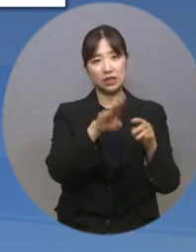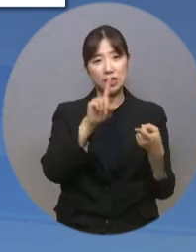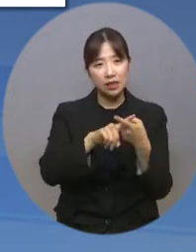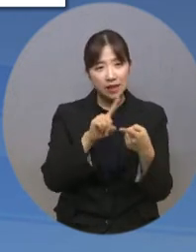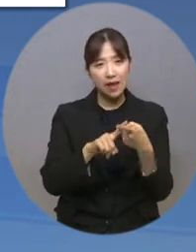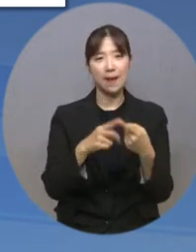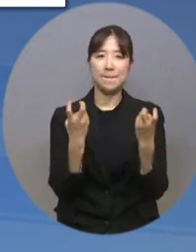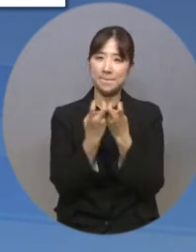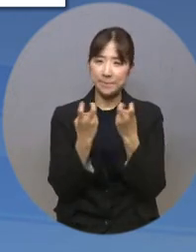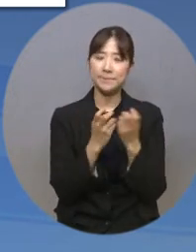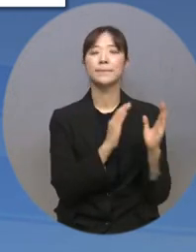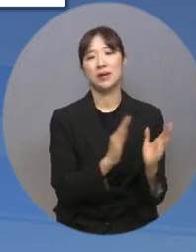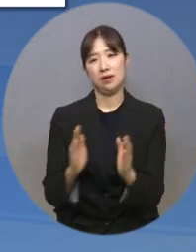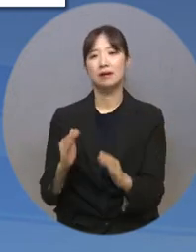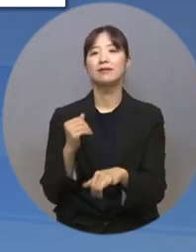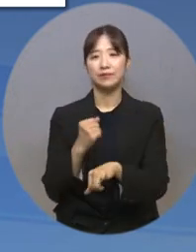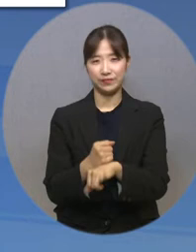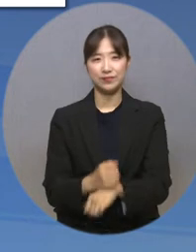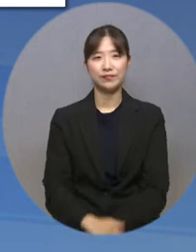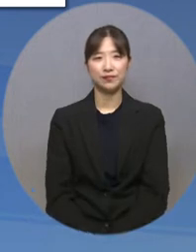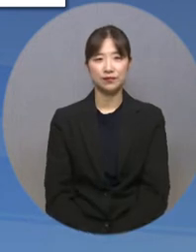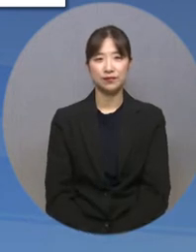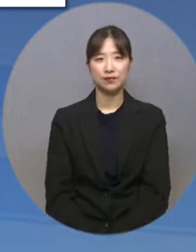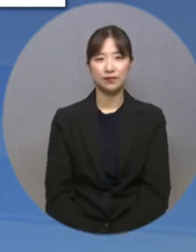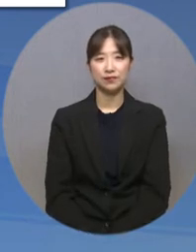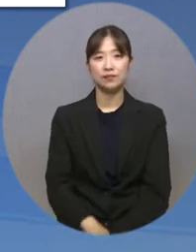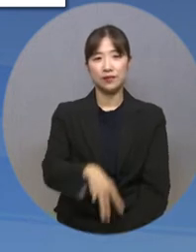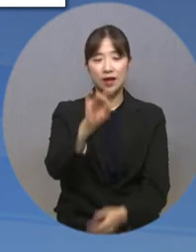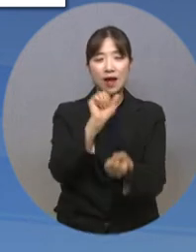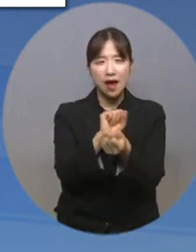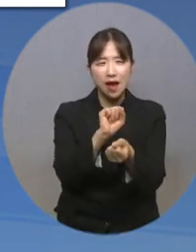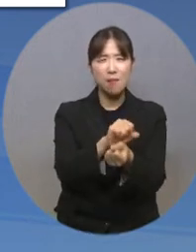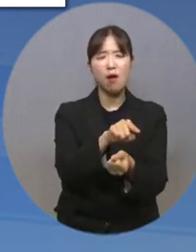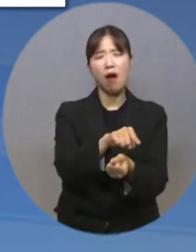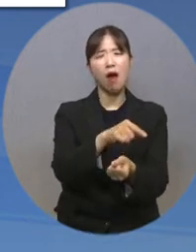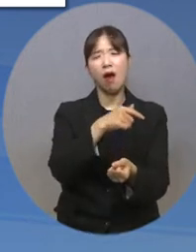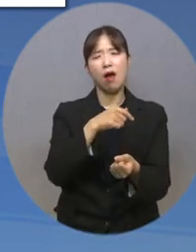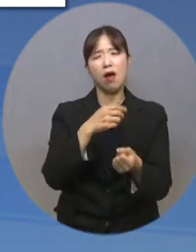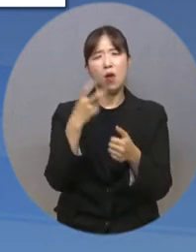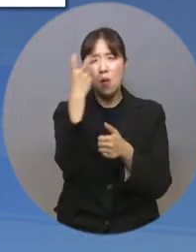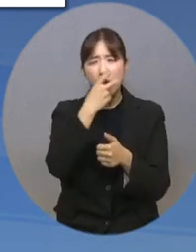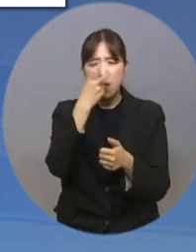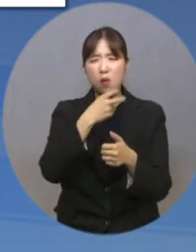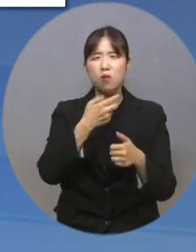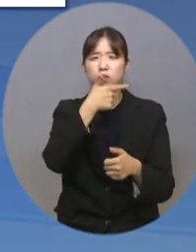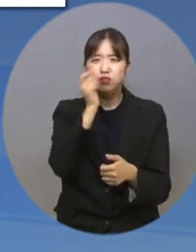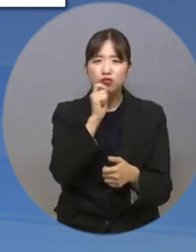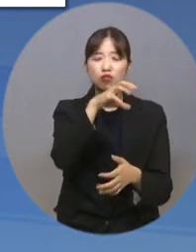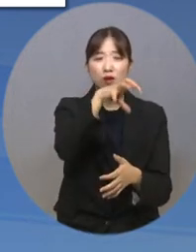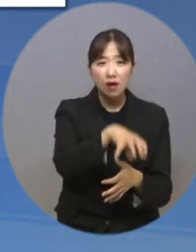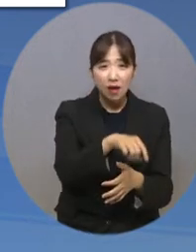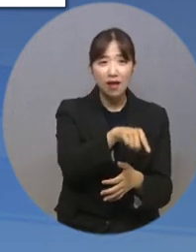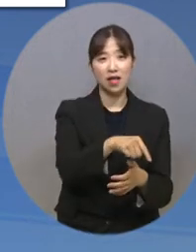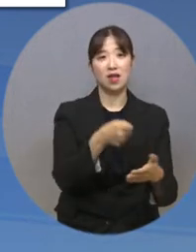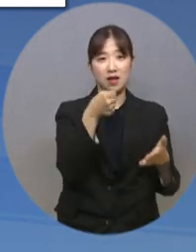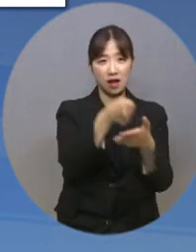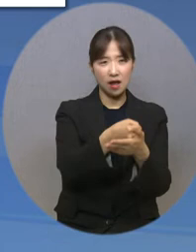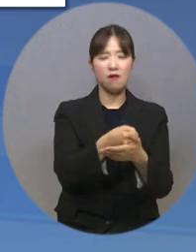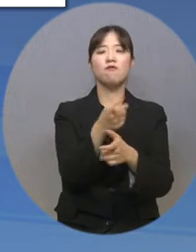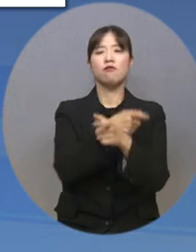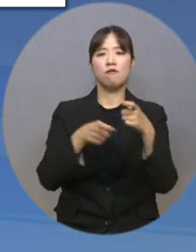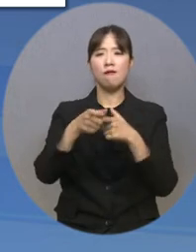별도 대응 방안을 마련했습니다. 먼저 감염 취약시설로 관리가 필요한 정신건강증진시설을